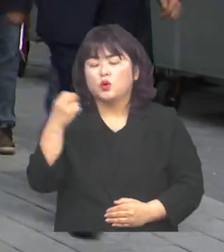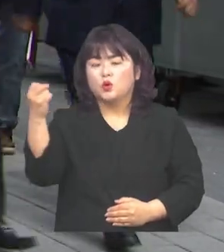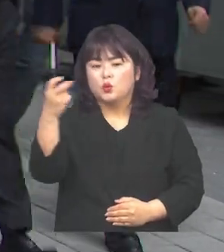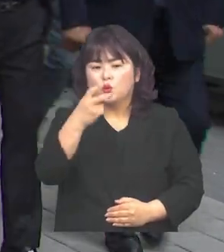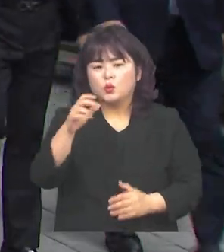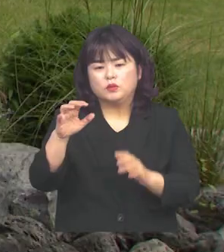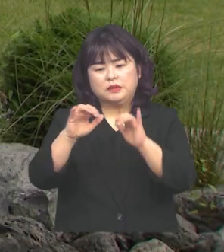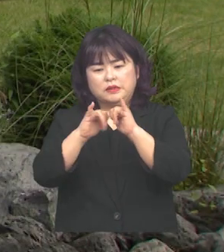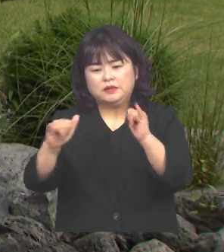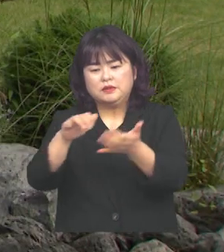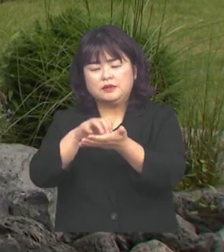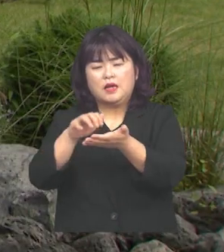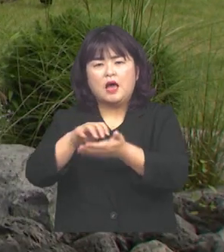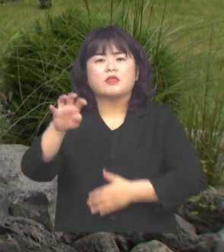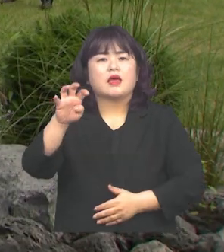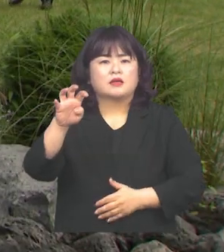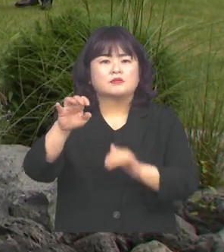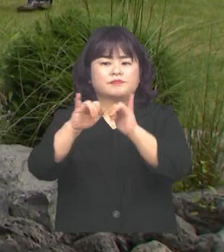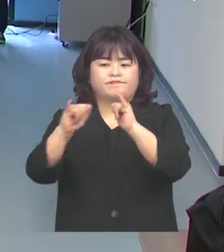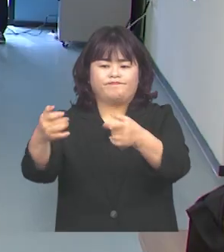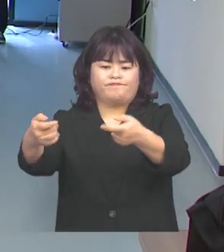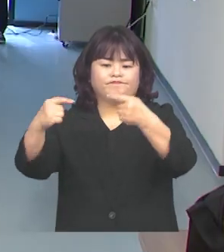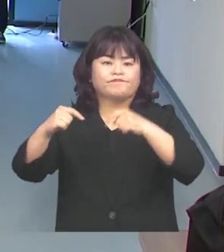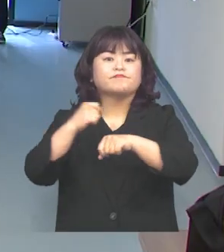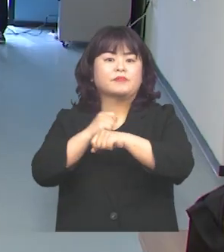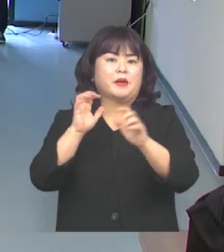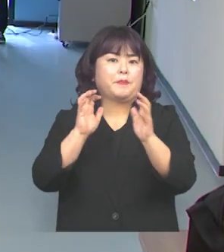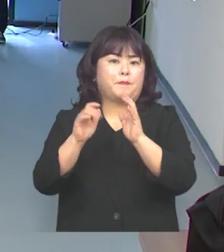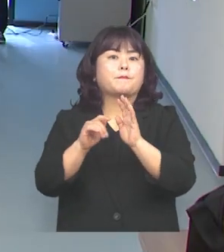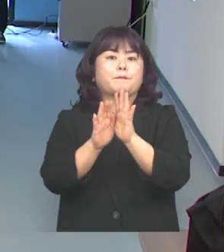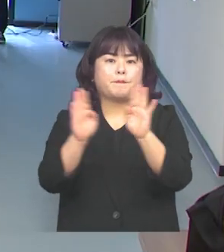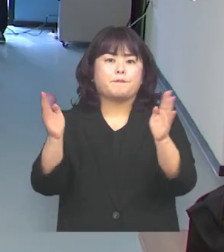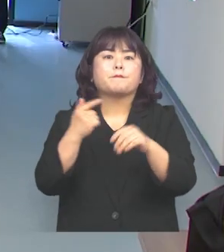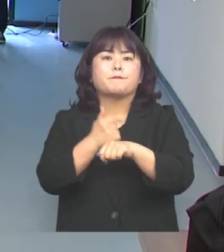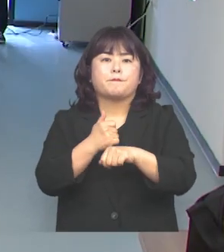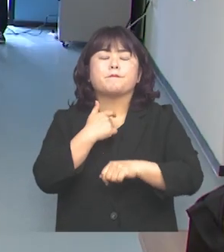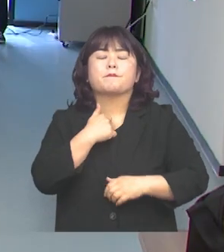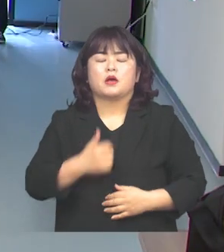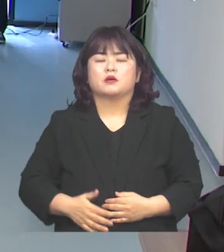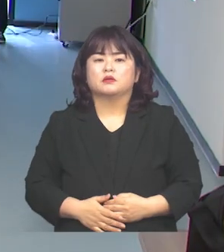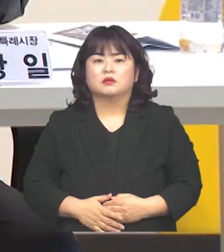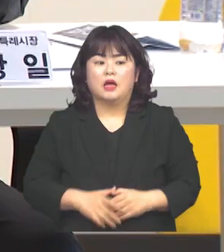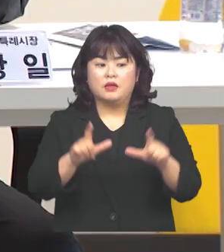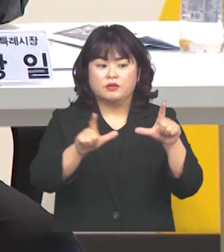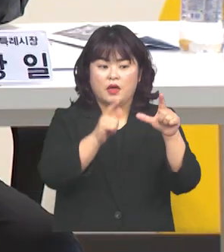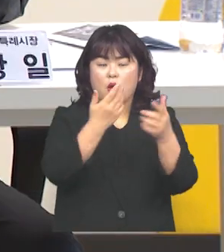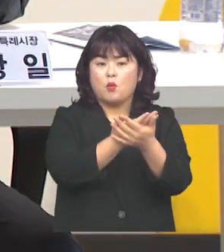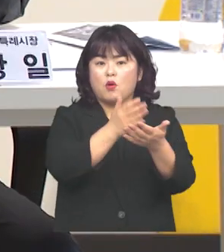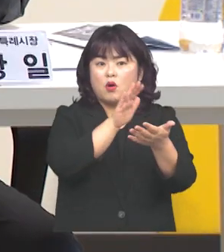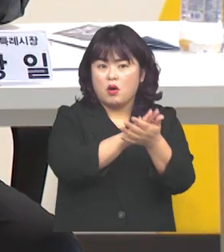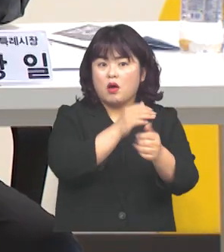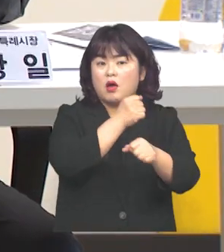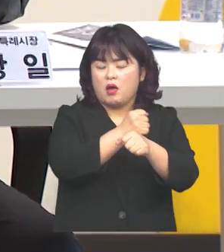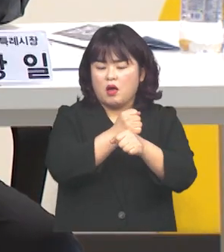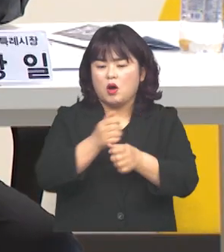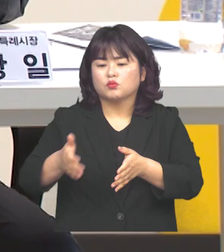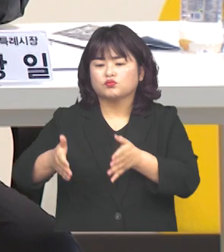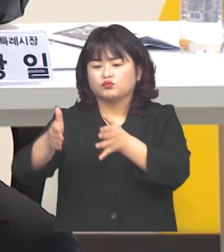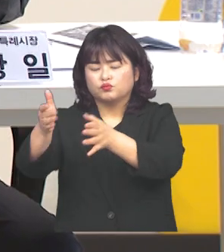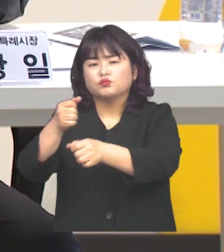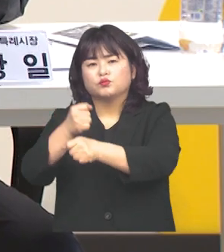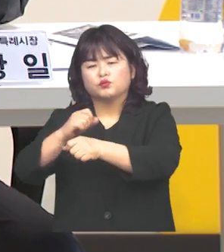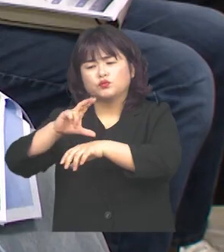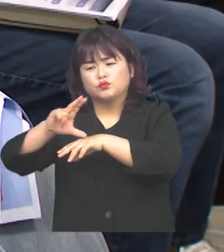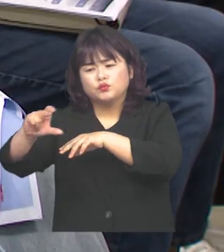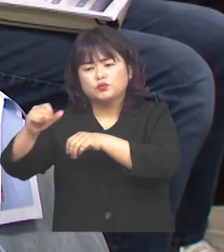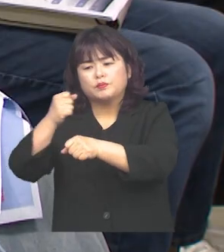둘러보고 입주민 40여 명과 간담회를 가졌습니다. 이 시장은 주민들의 생활 환경 개선, 처인구 도로와